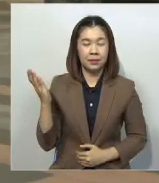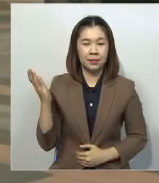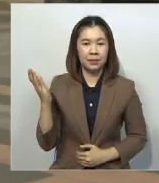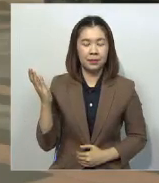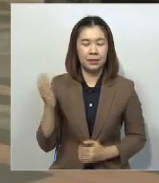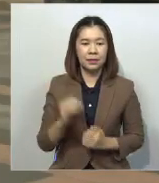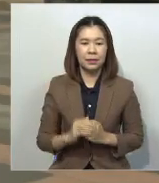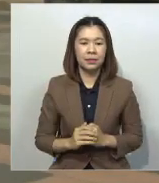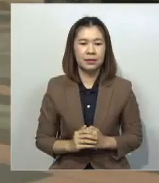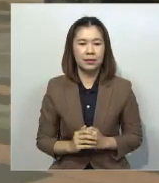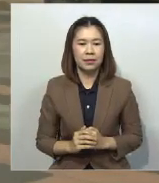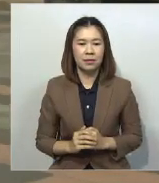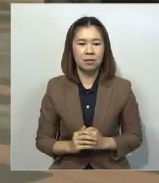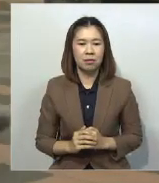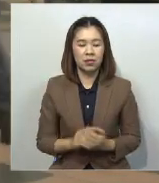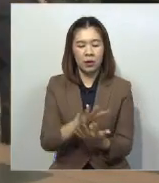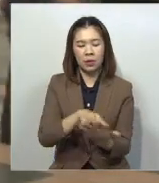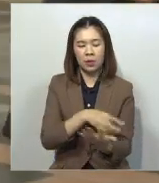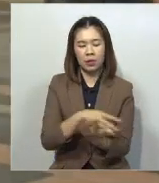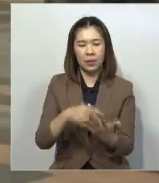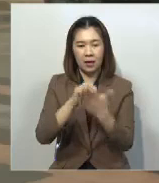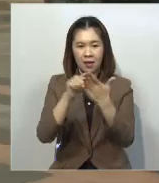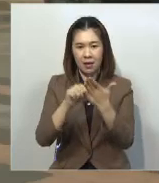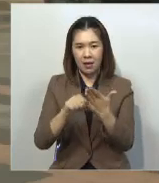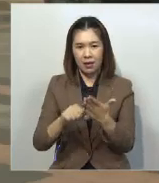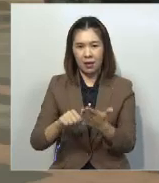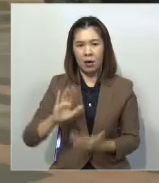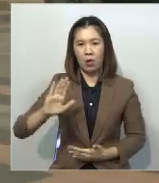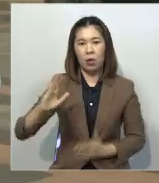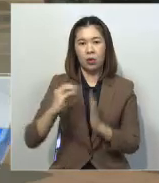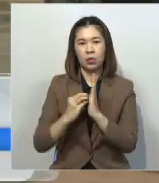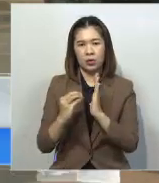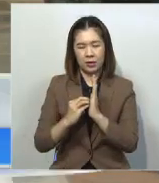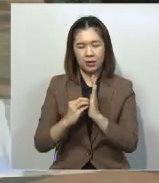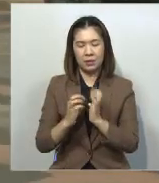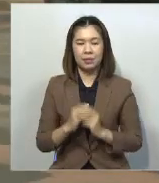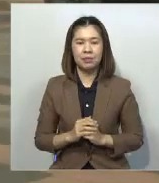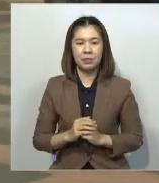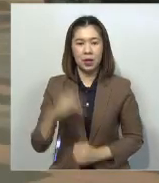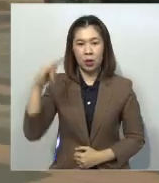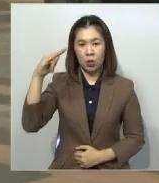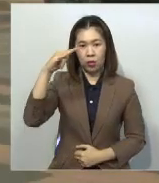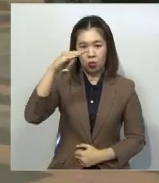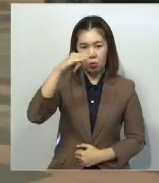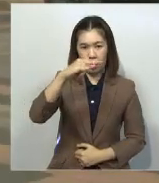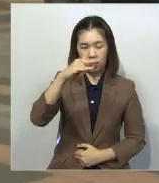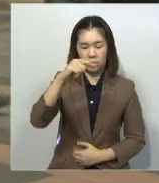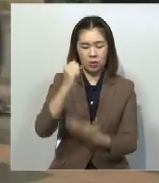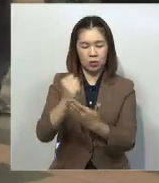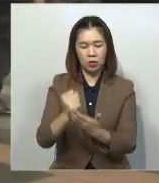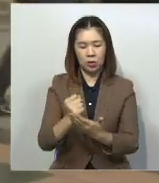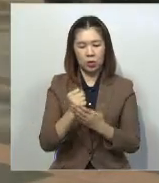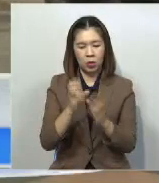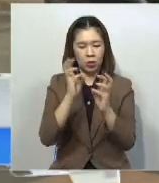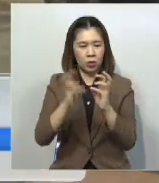นอยู่นะครับก็คือการที่เป็นมาตรการแก้ปัญหาฝุ่นละอองของกรุงเทพมหานครนะครับโดยการนำโดรนขึ้นบินนะครับเพื่อเป็นการลดฝุ่นละ